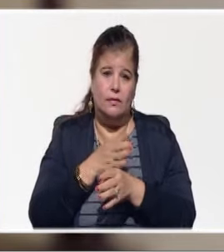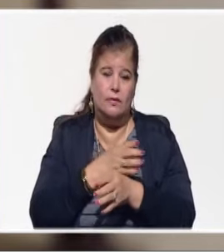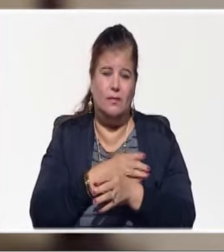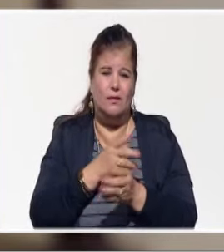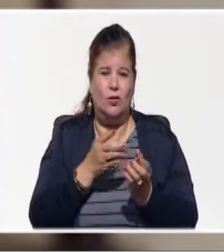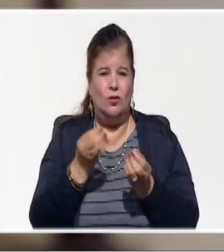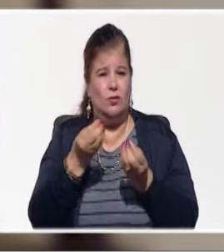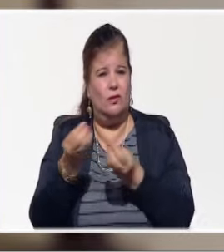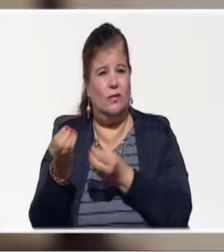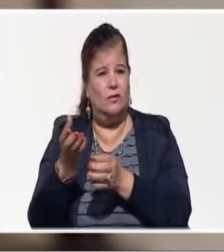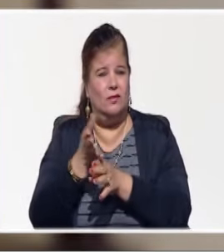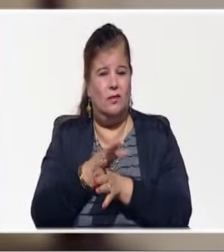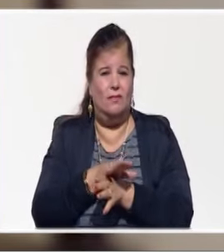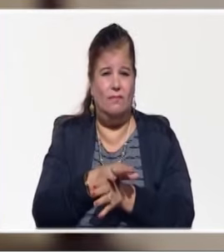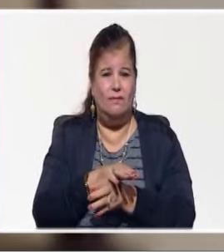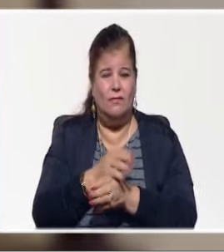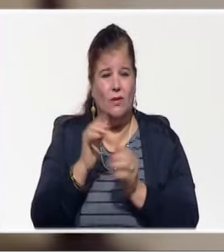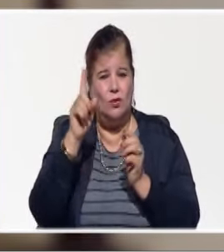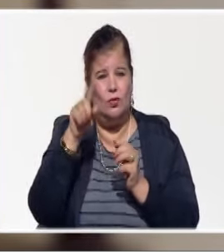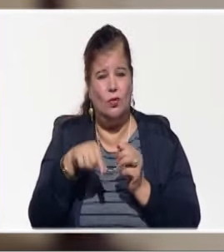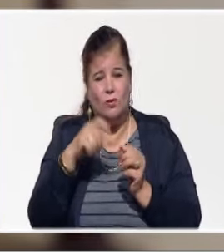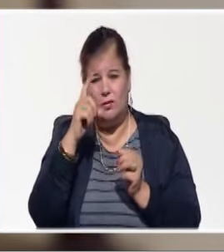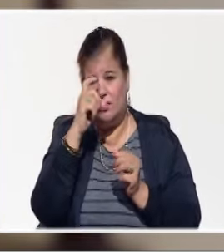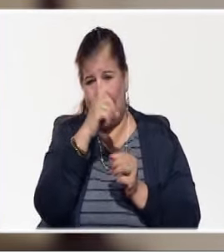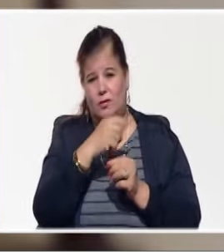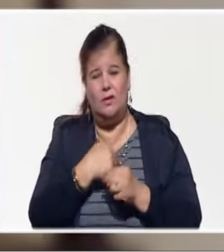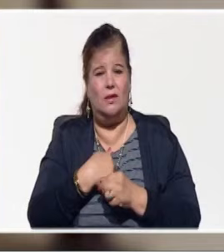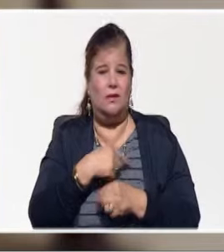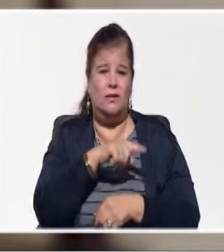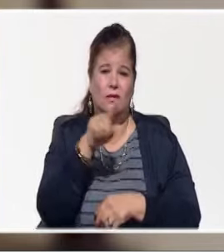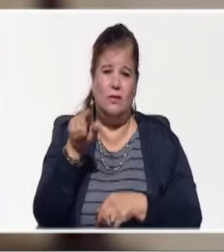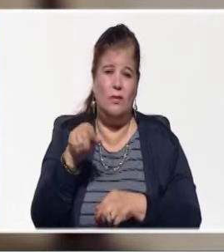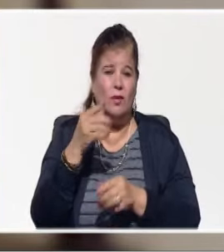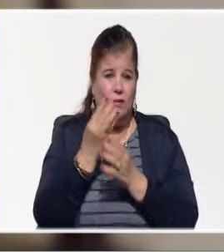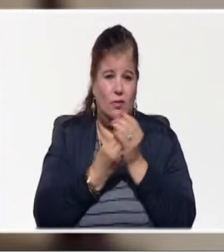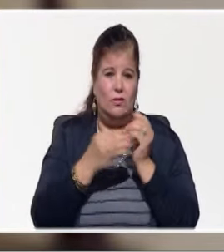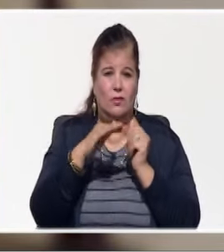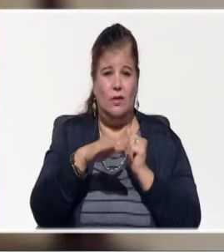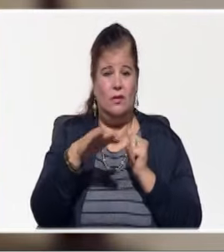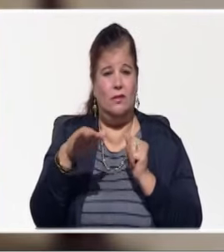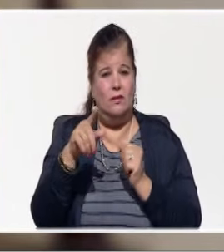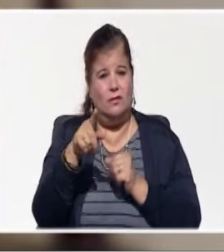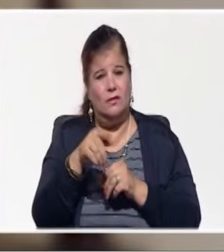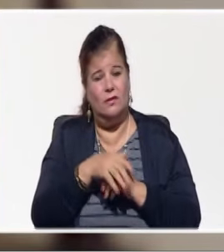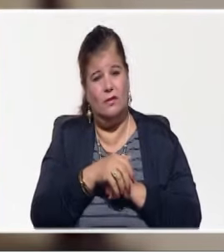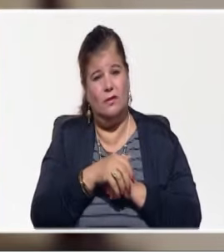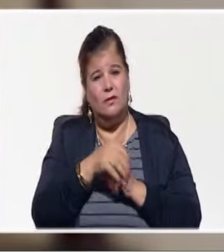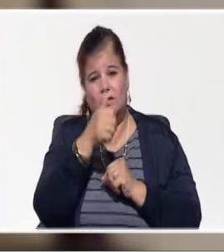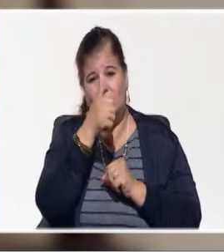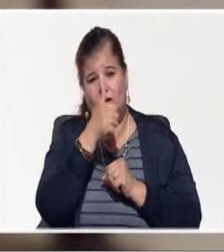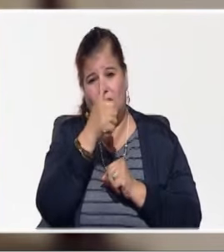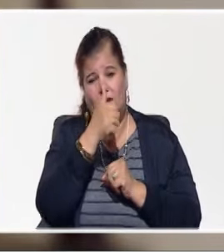الجثة بتاعتكم. كان يوم صعب جدا عليا وعلى ولادي، زعلنا